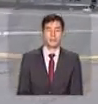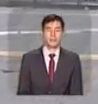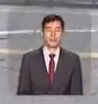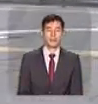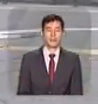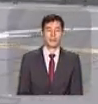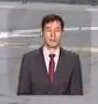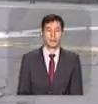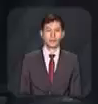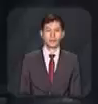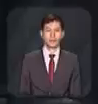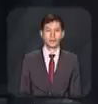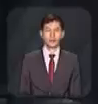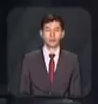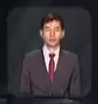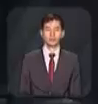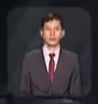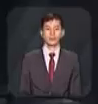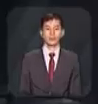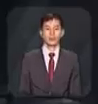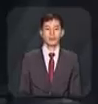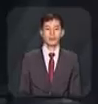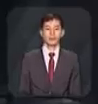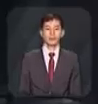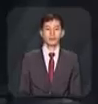Мурсалим, Жанар Жолтаева, Данияр Жусупов, Информбюро, Сан-Франциско, США.